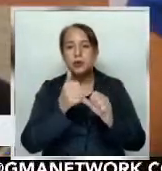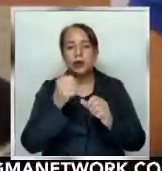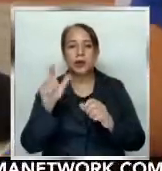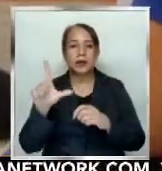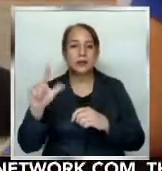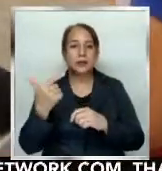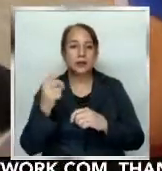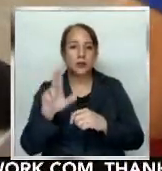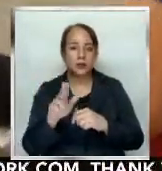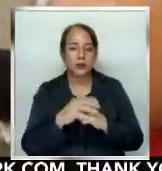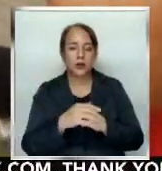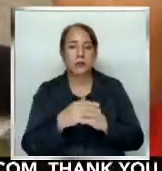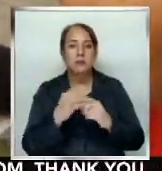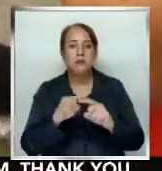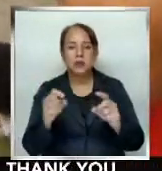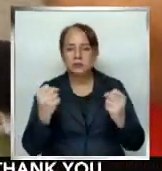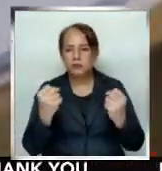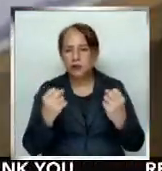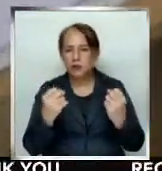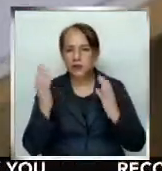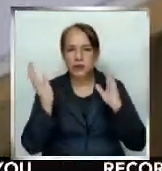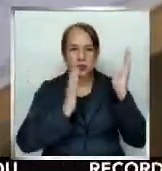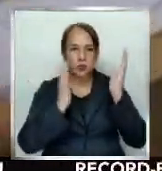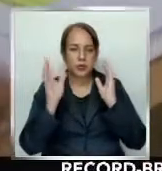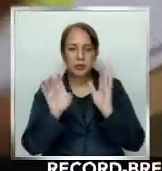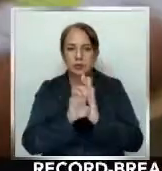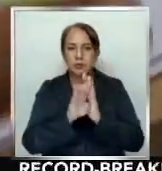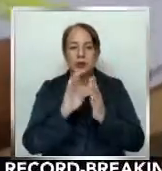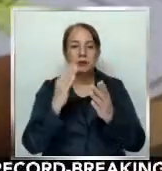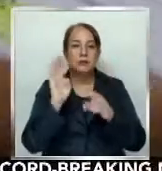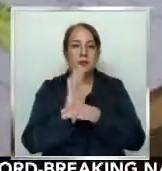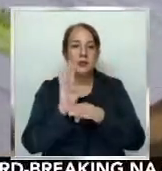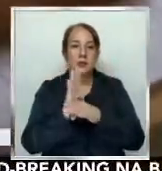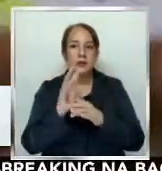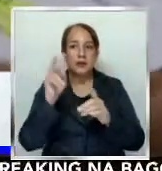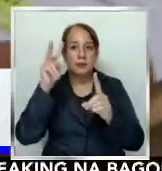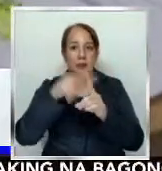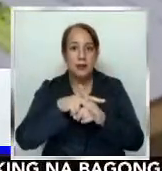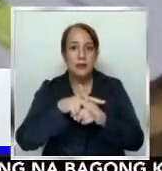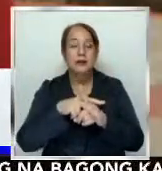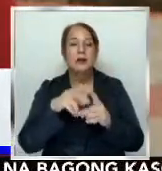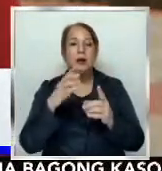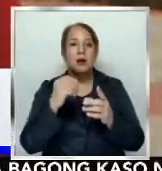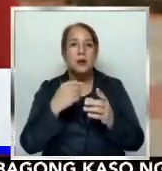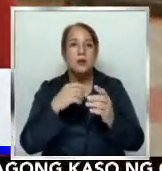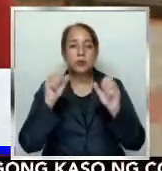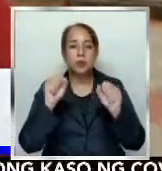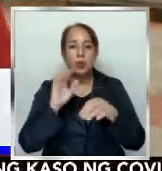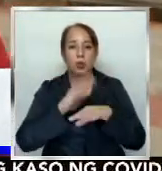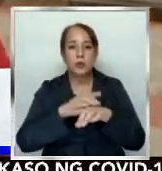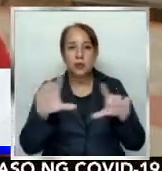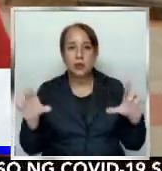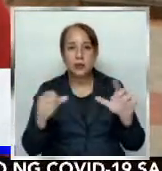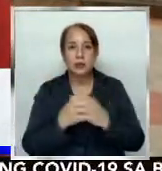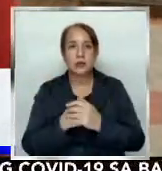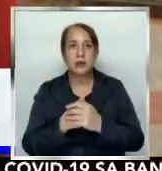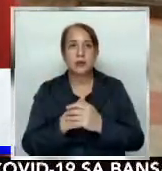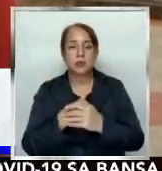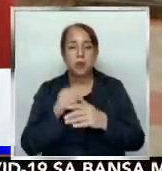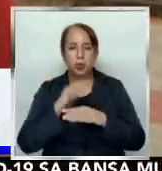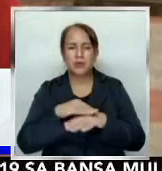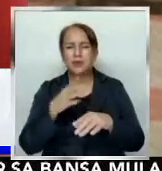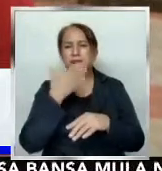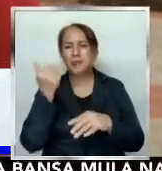units. Pero maraming mga serbisyo tulad ng business permit application ang maaari nang gawin online. Mas ganda siguro online para ano?